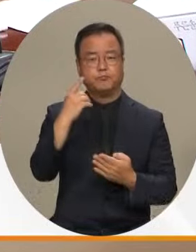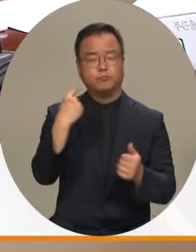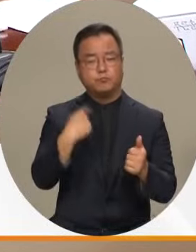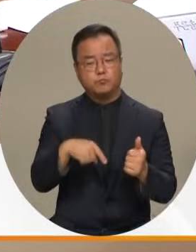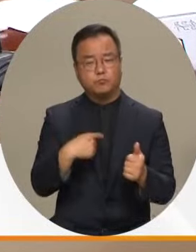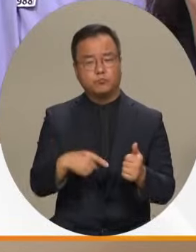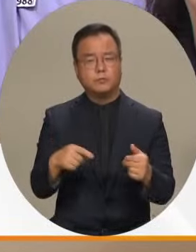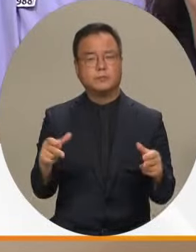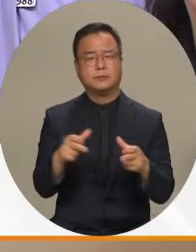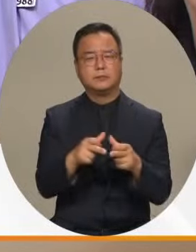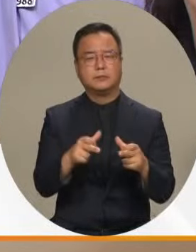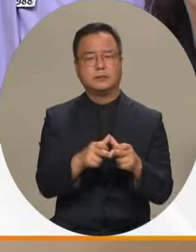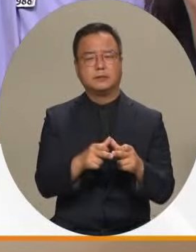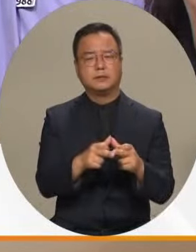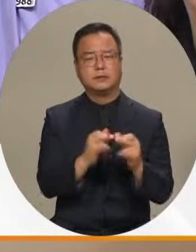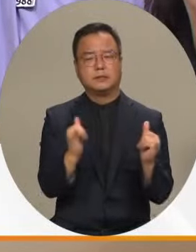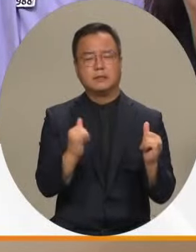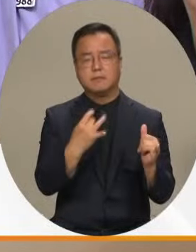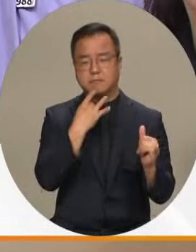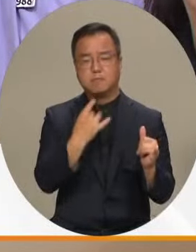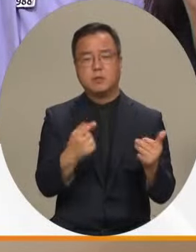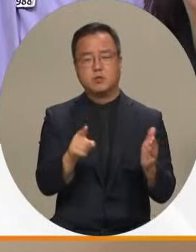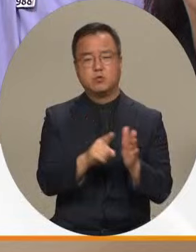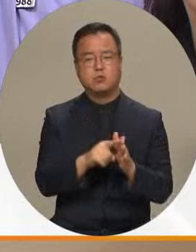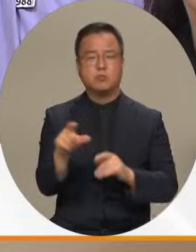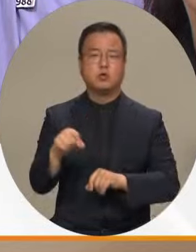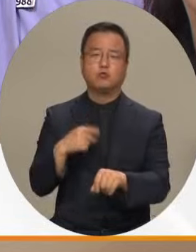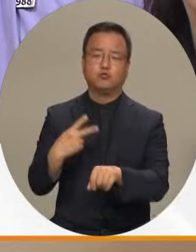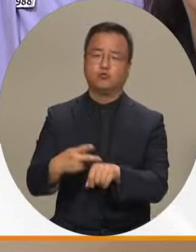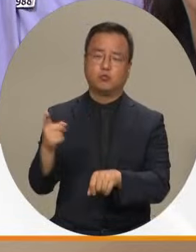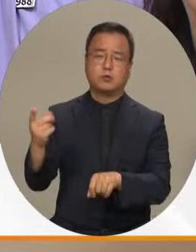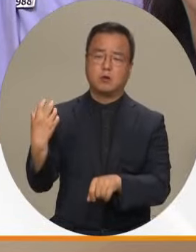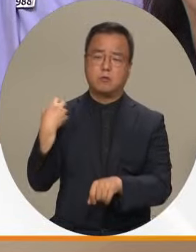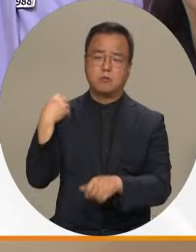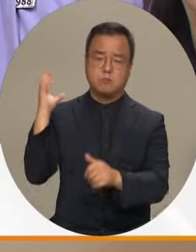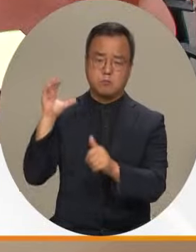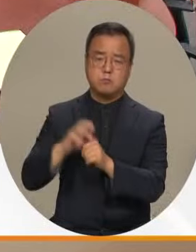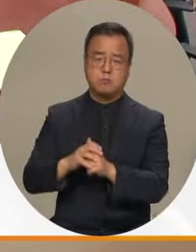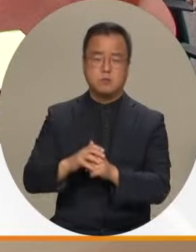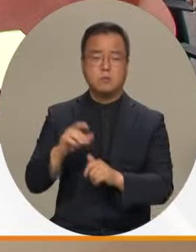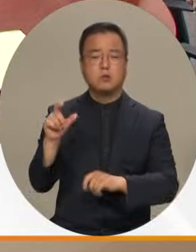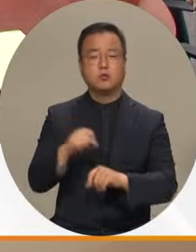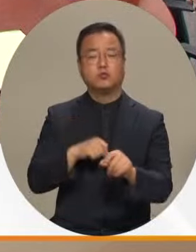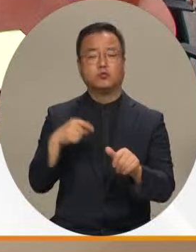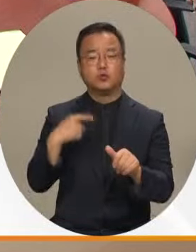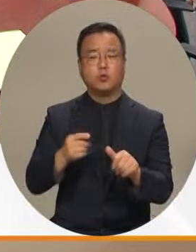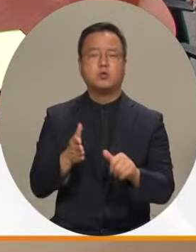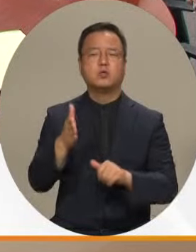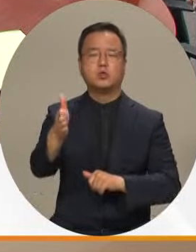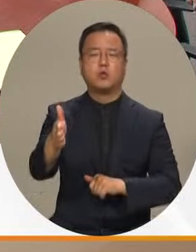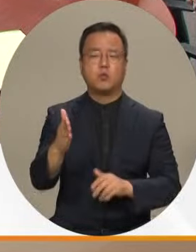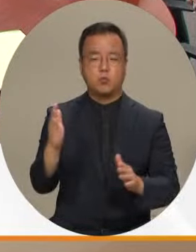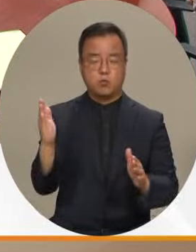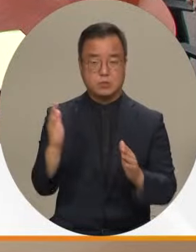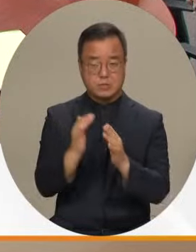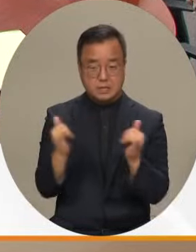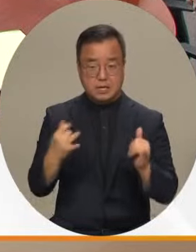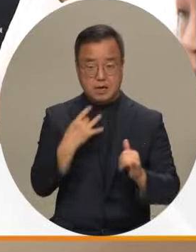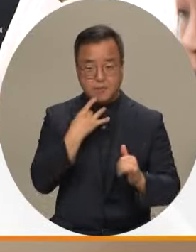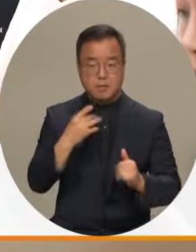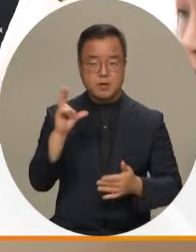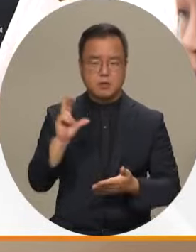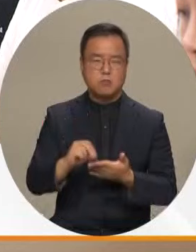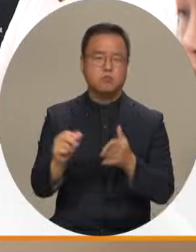장애인을 위한 거기 때문에 특수교사가 고민할 문제, 특수교육 관련된 걸 전공한 사람들만의 문제라고 보는 시각이 있다